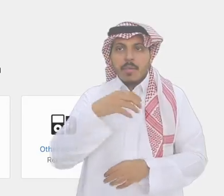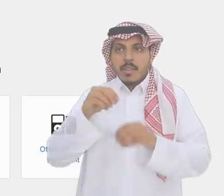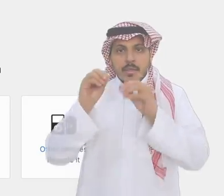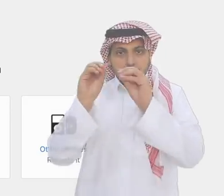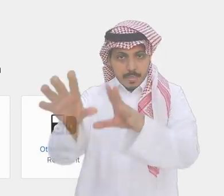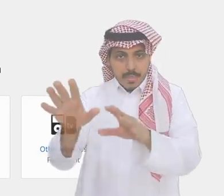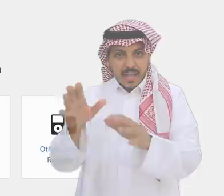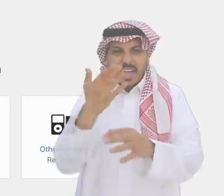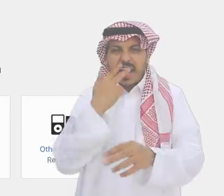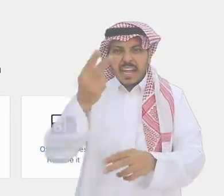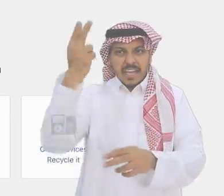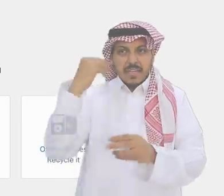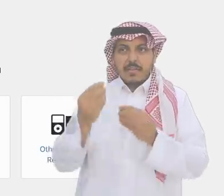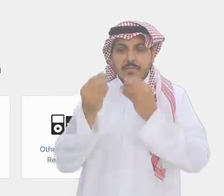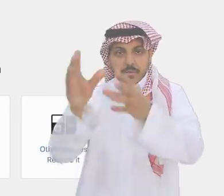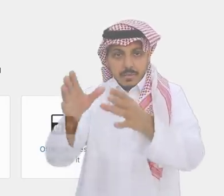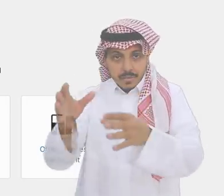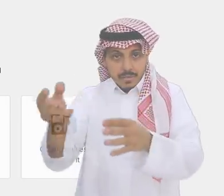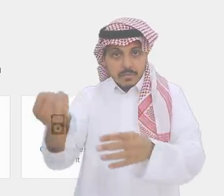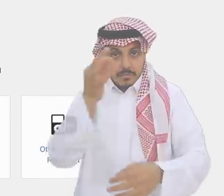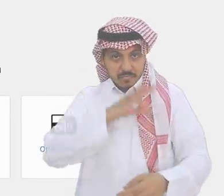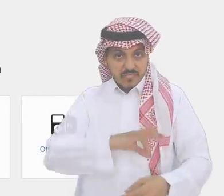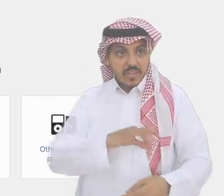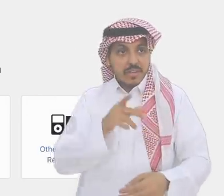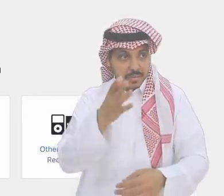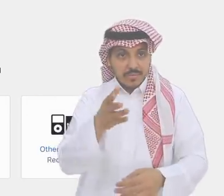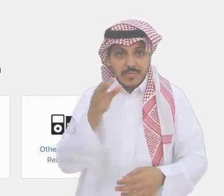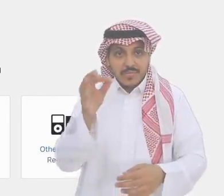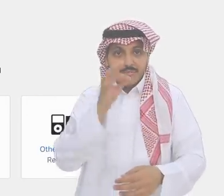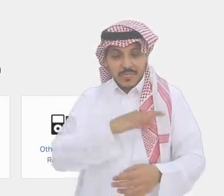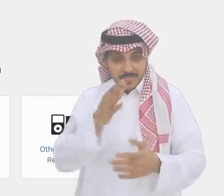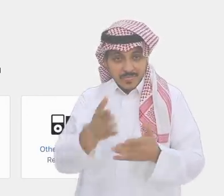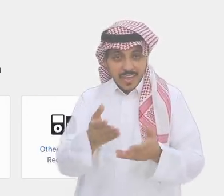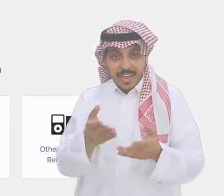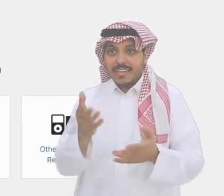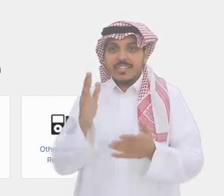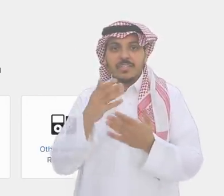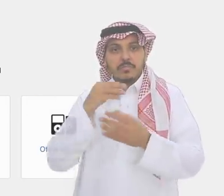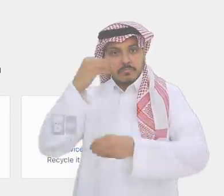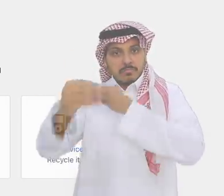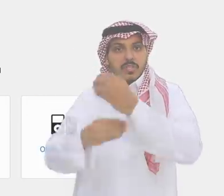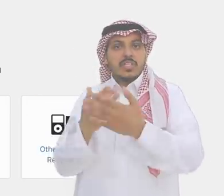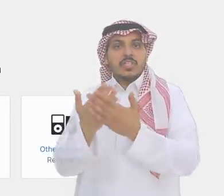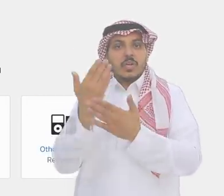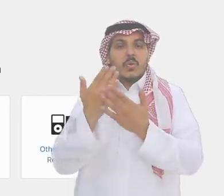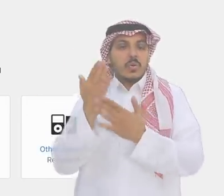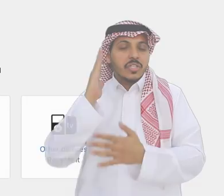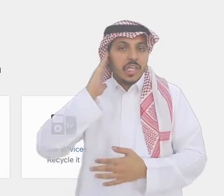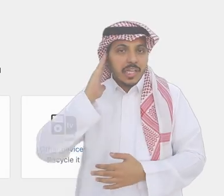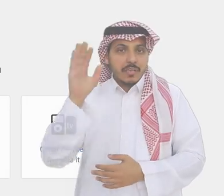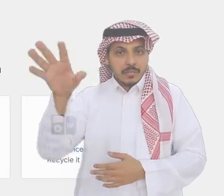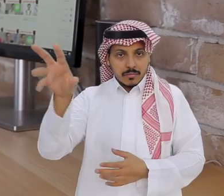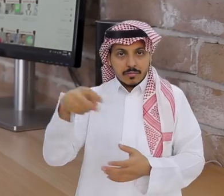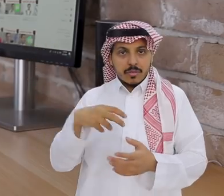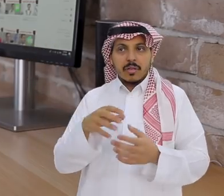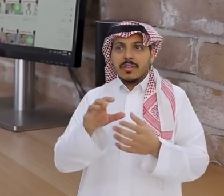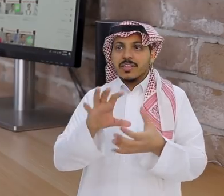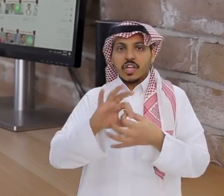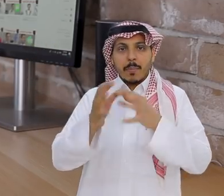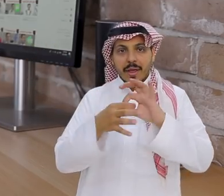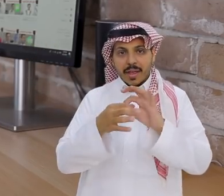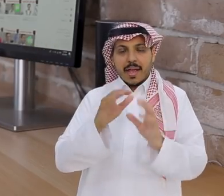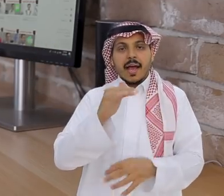المدعومة حيحصل على الكريدت اللي في العادة يحصل عليه، نفس الرصيد الصغير اللي يحصل عليه، بالإضافة إلى حيعطوا إلى جمعية